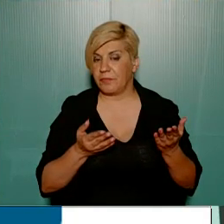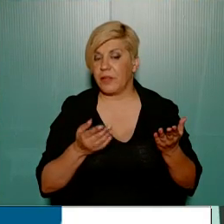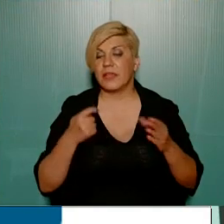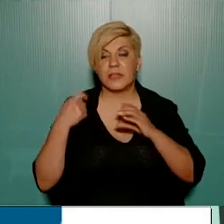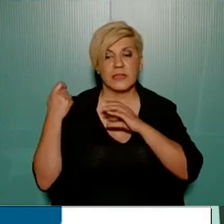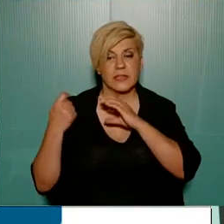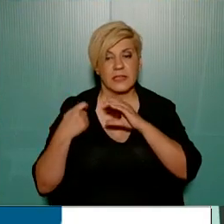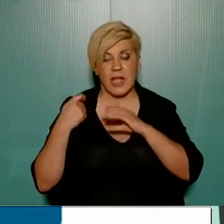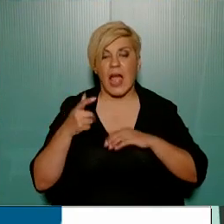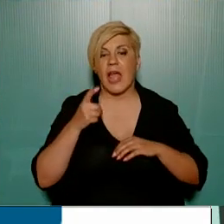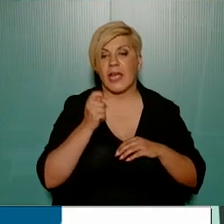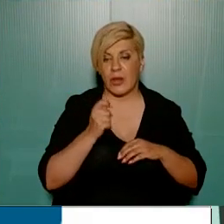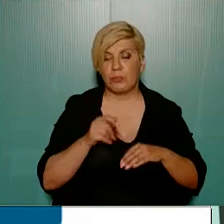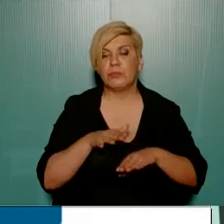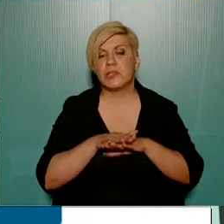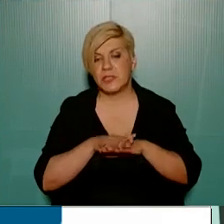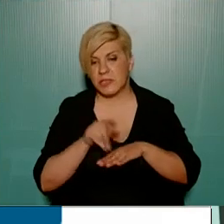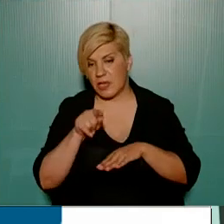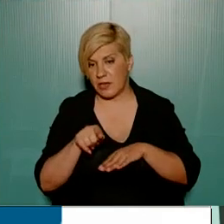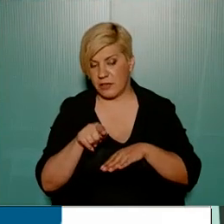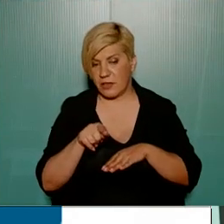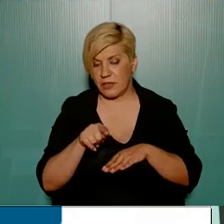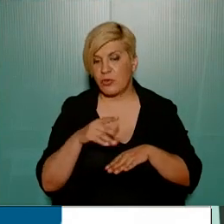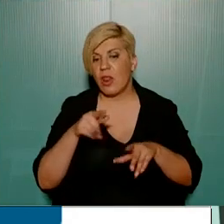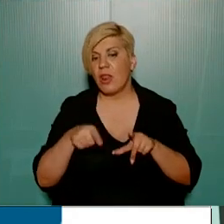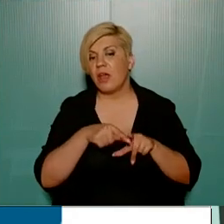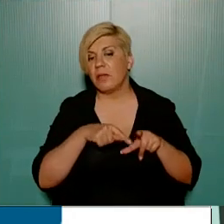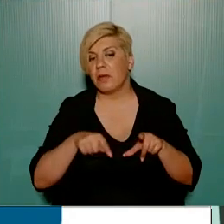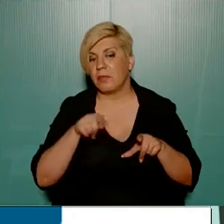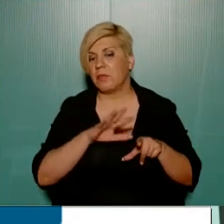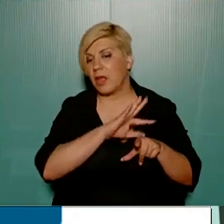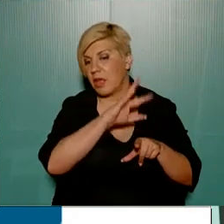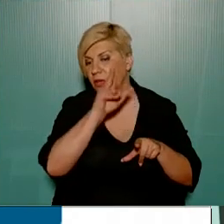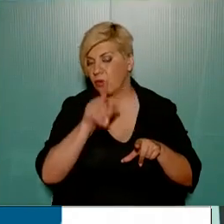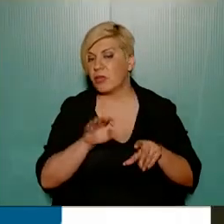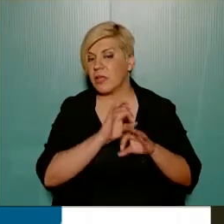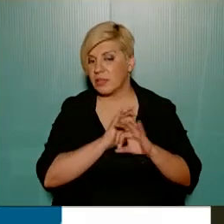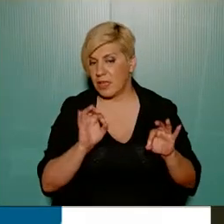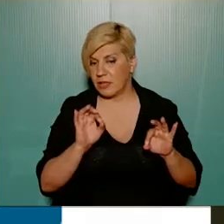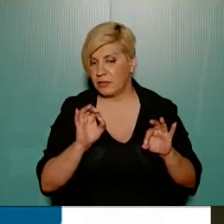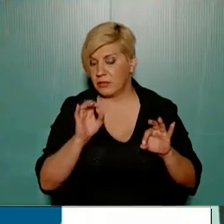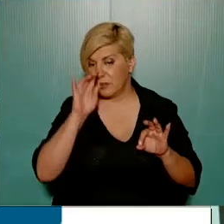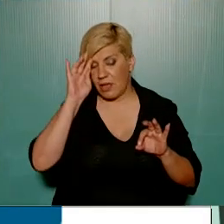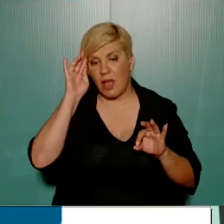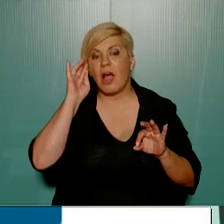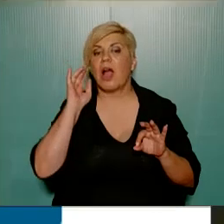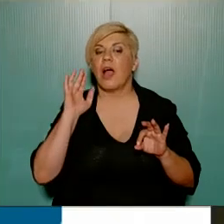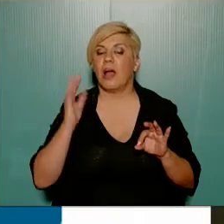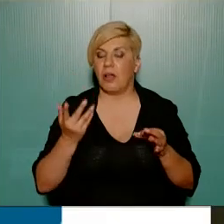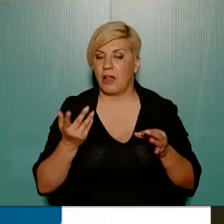ταινίες Αγγελόπουλου, Ψαρά και τα λοιπά. Εδώ είναι στο λιμάνι, μέχρι τότε ήταν εντάξει. Όμως,